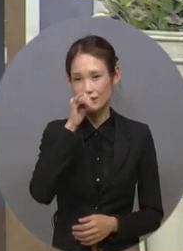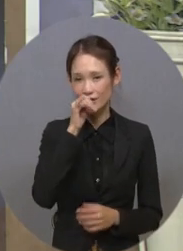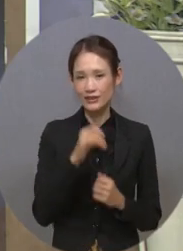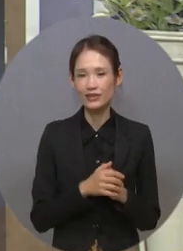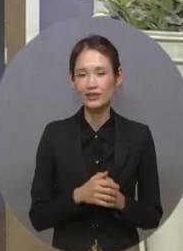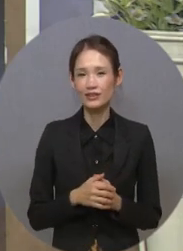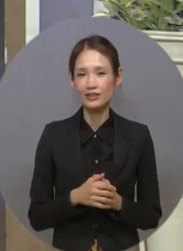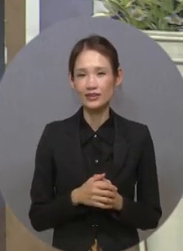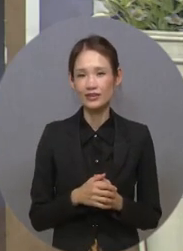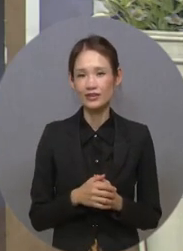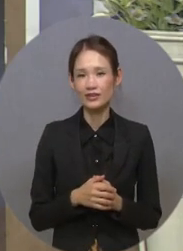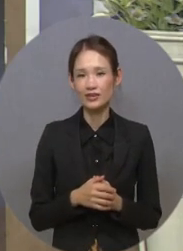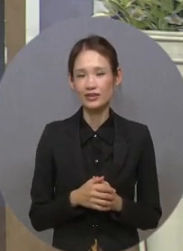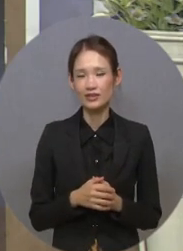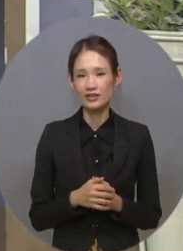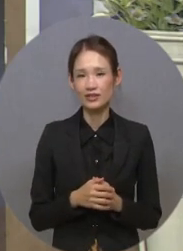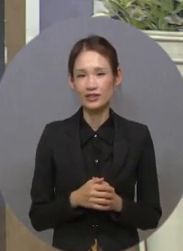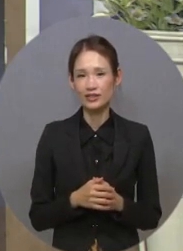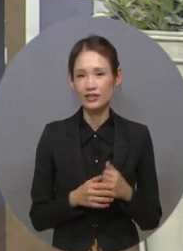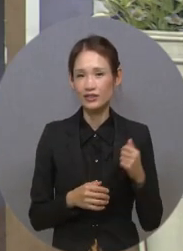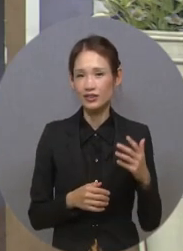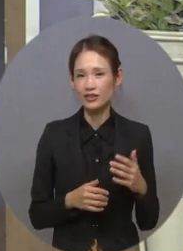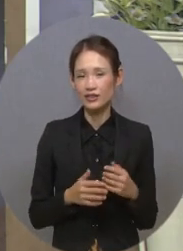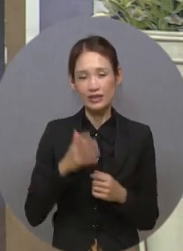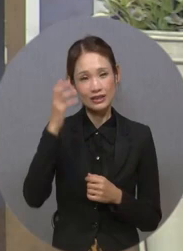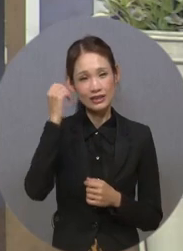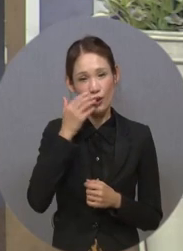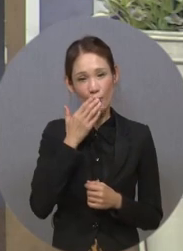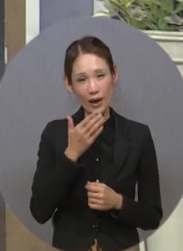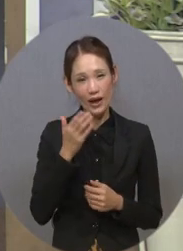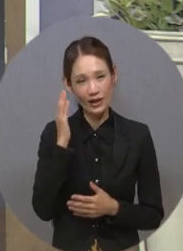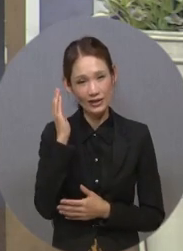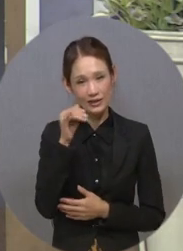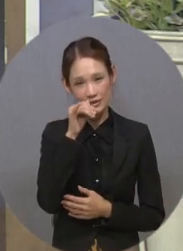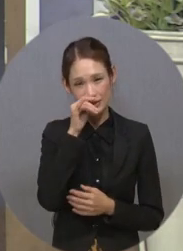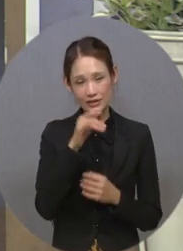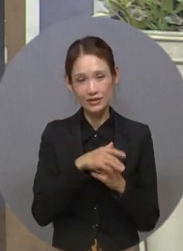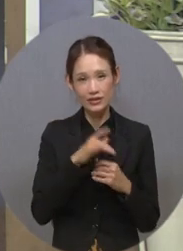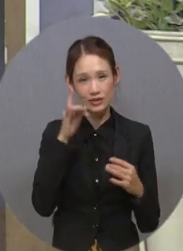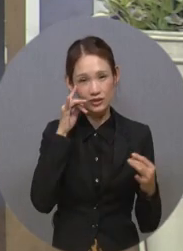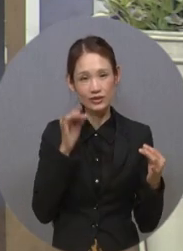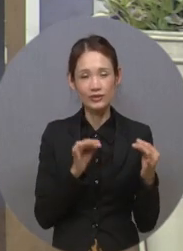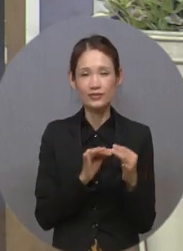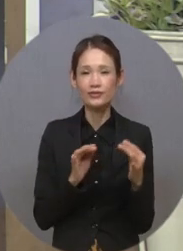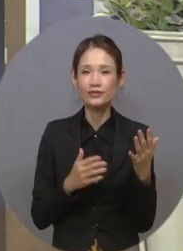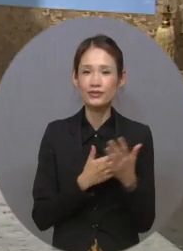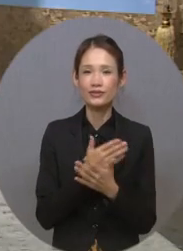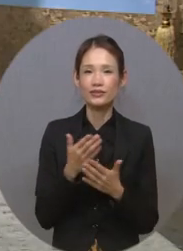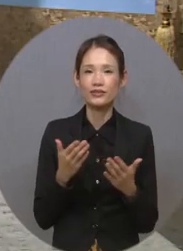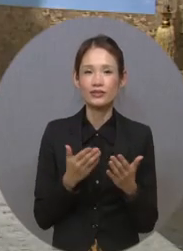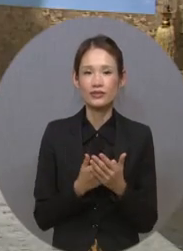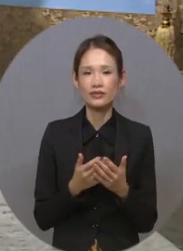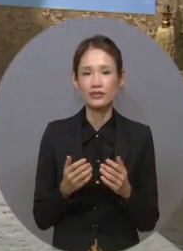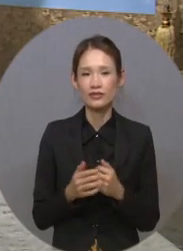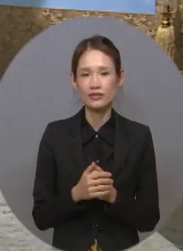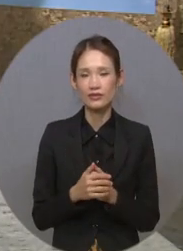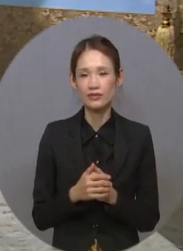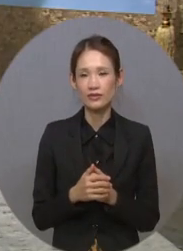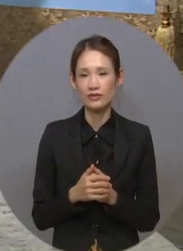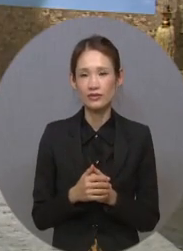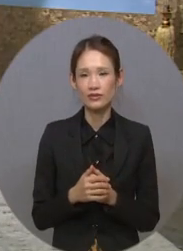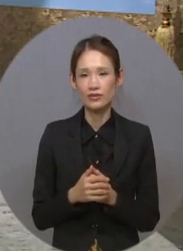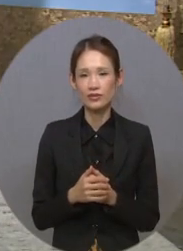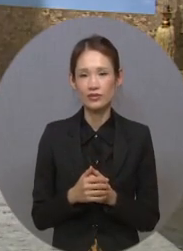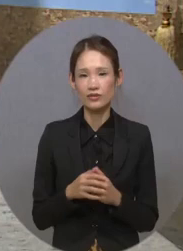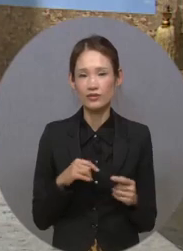같은데 그중에 좀 몇 가지 기억에 남는 일화들이 있다면 공유 부탁드리겠습니다. 아,